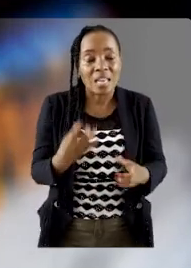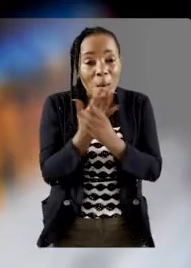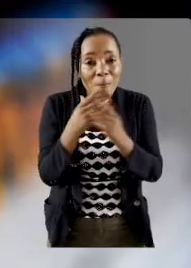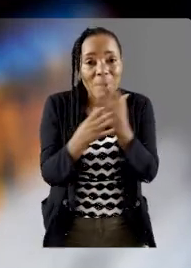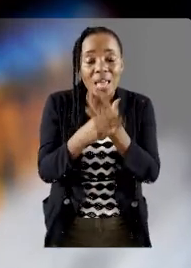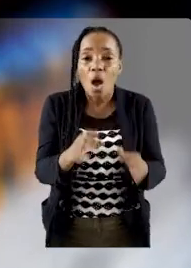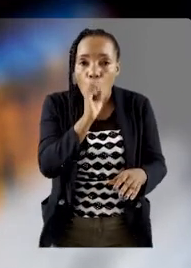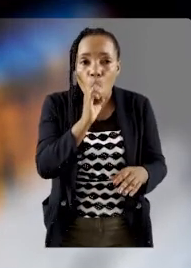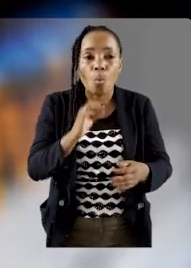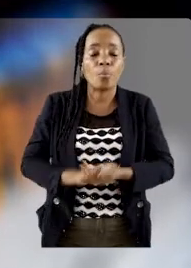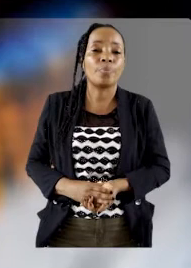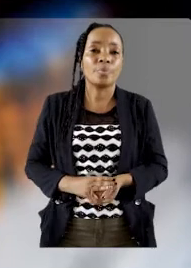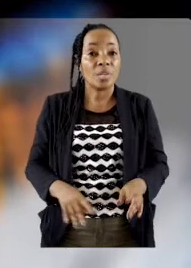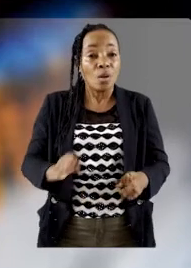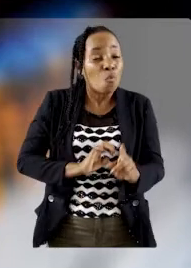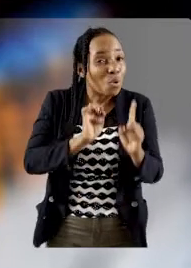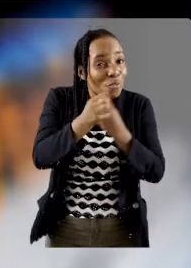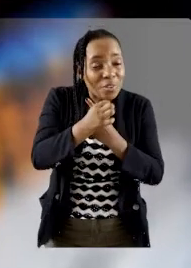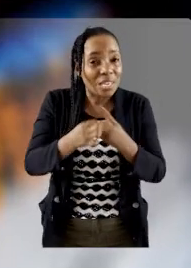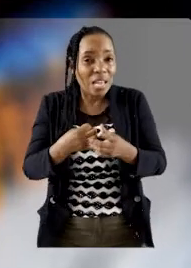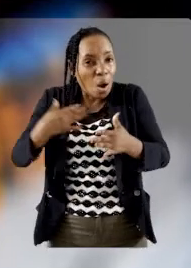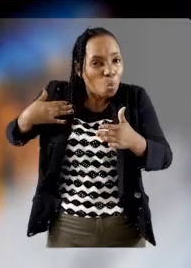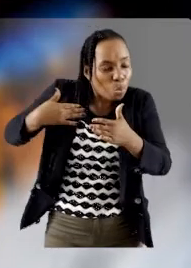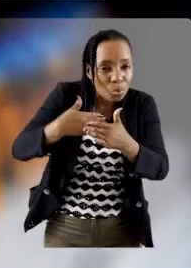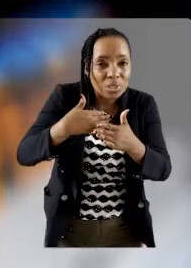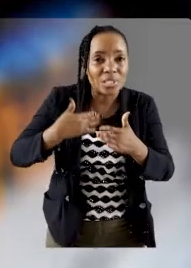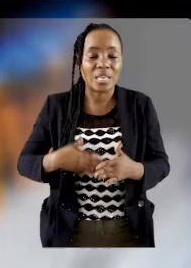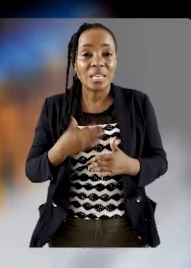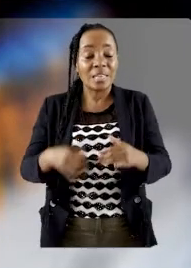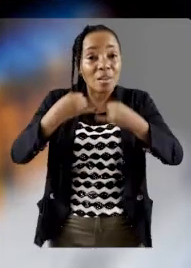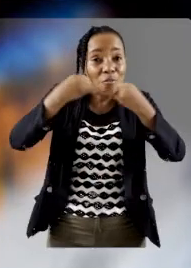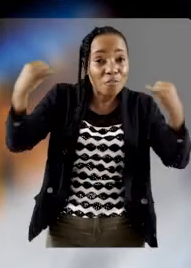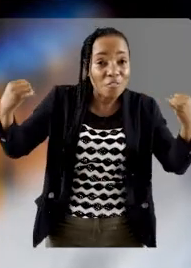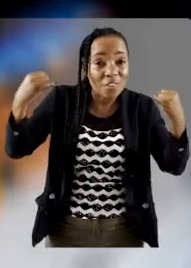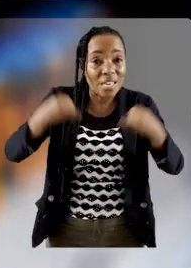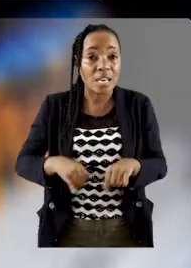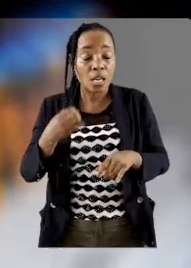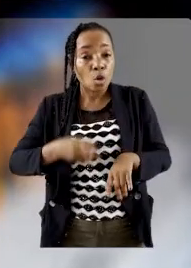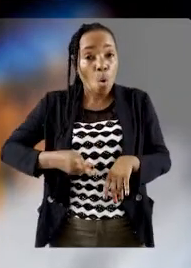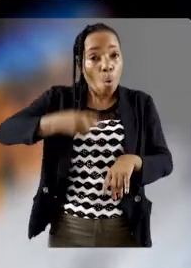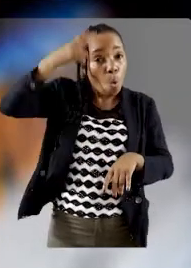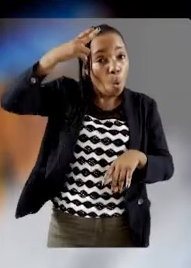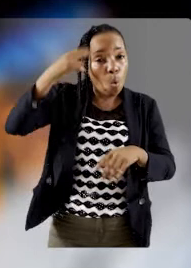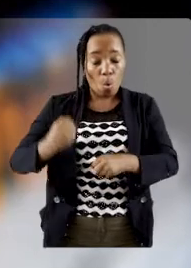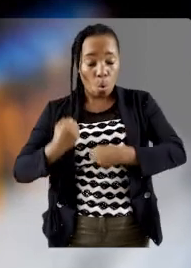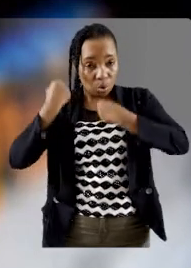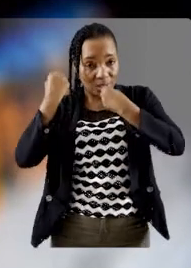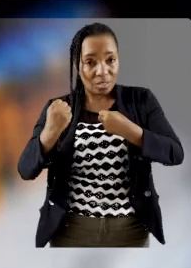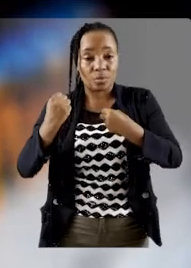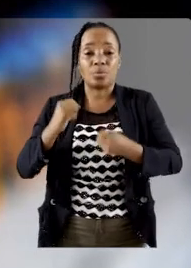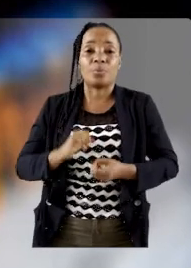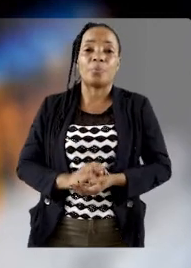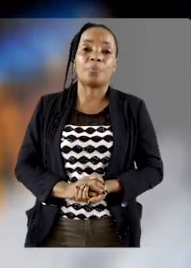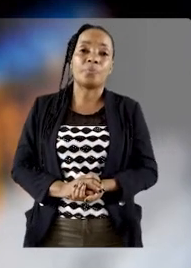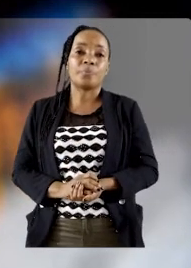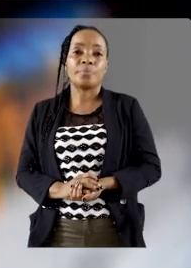mouillées. Éviter absolument de vous approcher des câbles électriques de moindre ou de haute tension.